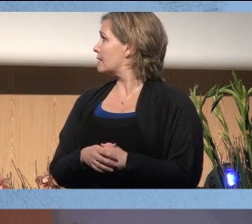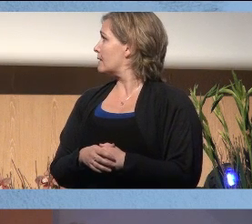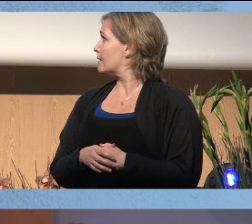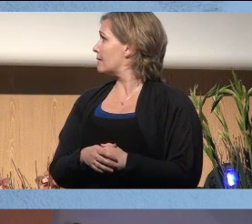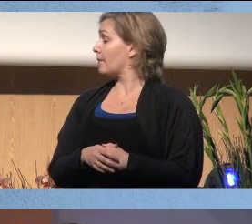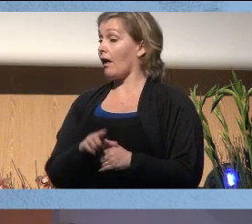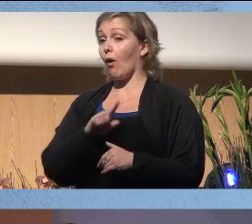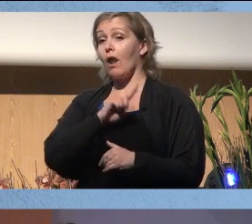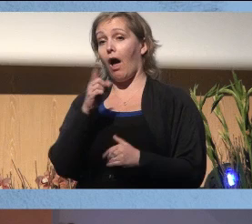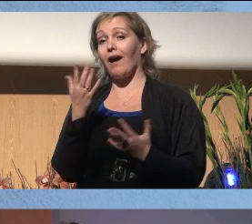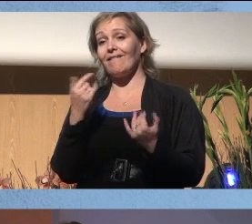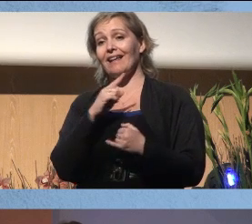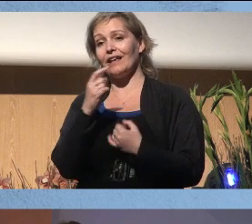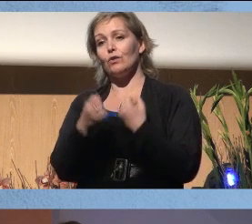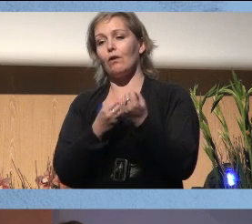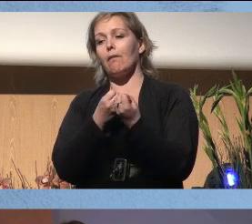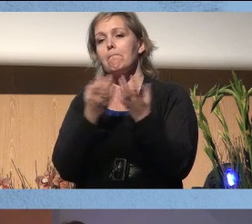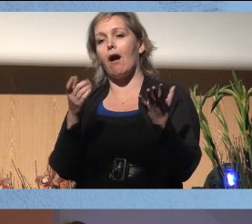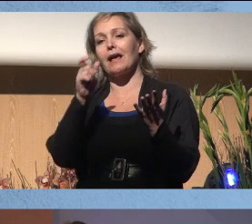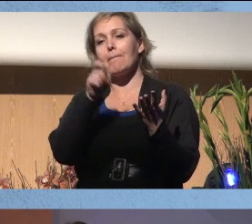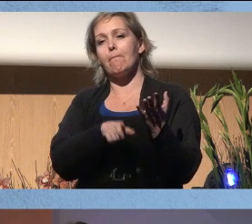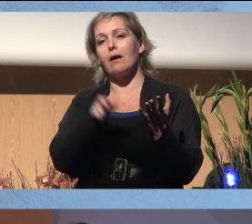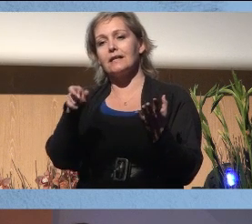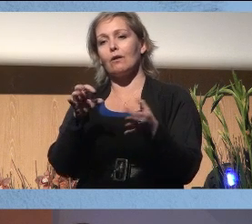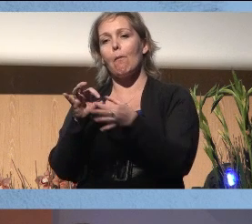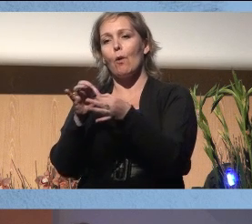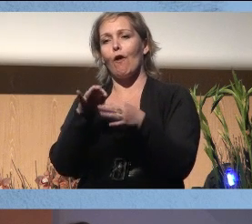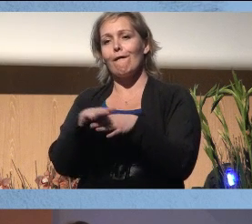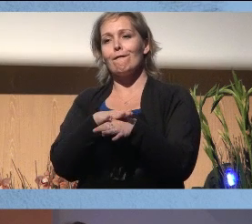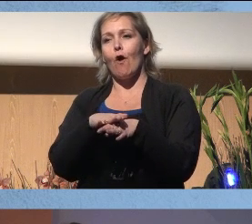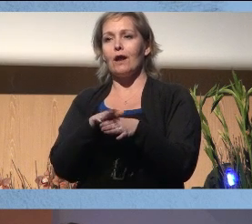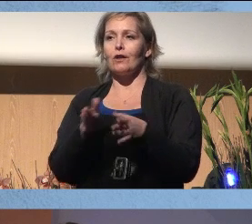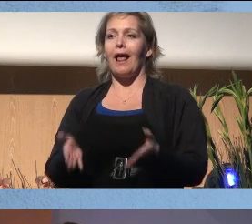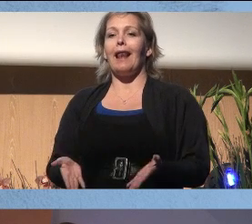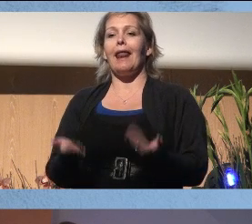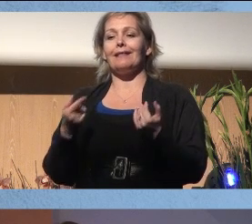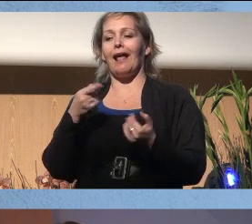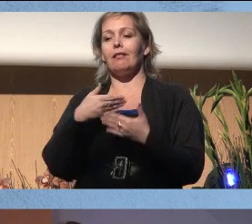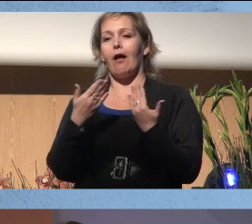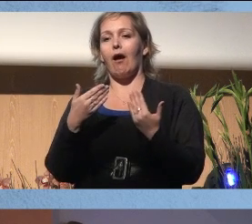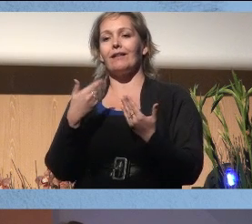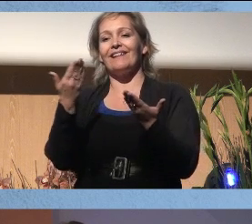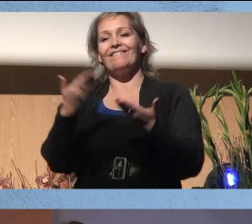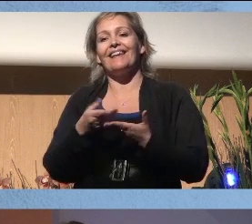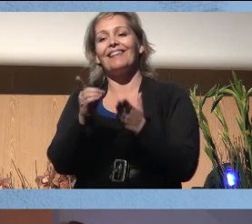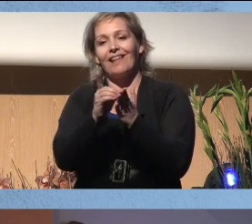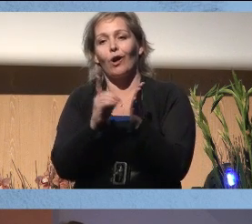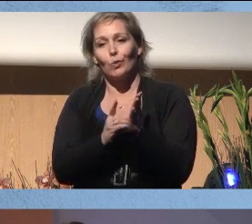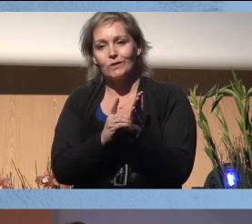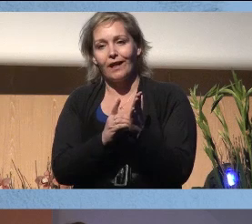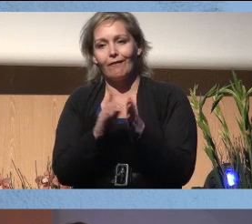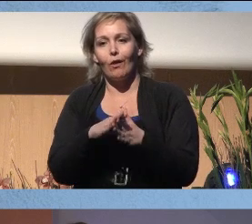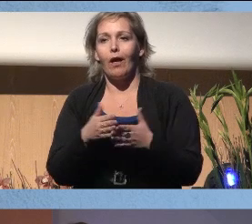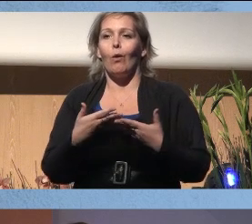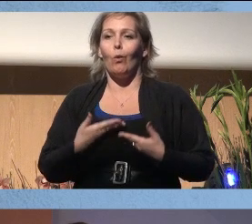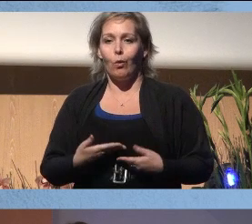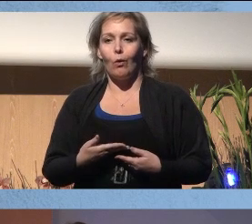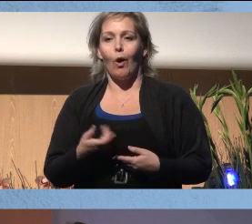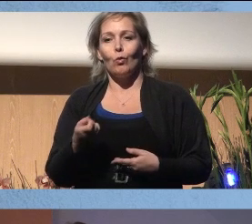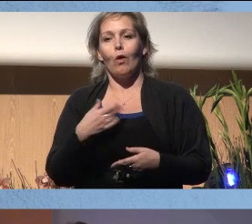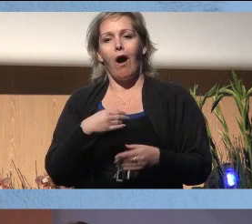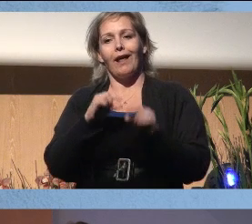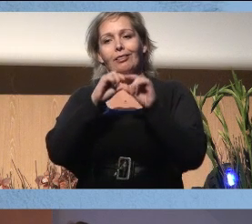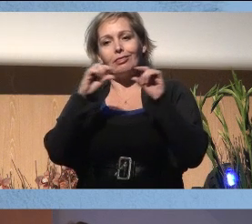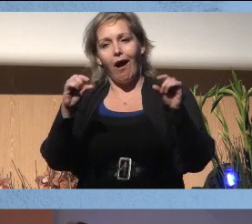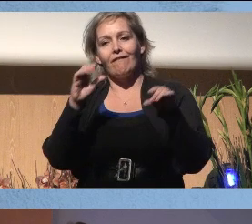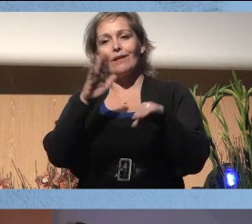Den lange ventetiden gjør at svært mange pasienter og pårørende føler en lettelse den dagen diagnosen fastsettes. At noen setter et navn